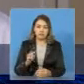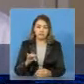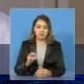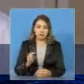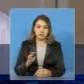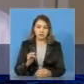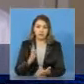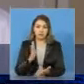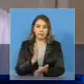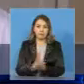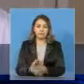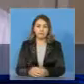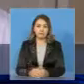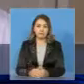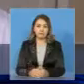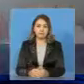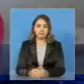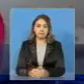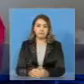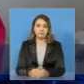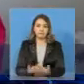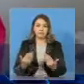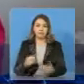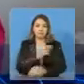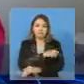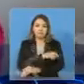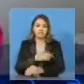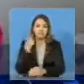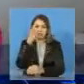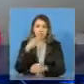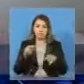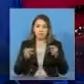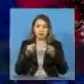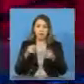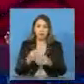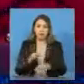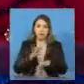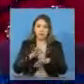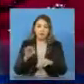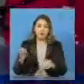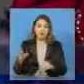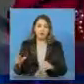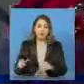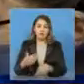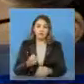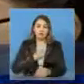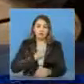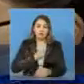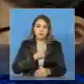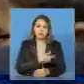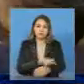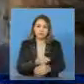интервенциялық кардиологияның көмек көрсетіледі. Бүгінде дәрігердің жеке бақылауында ондаған науқас бар. Бірі өкініштісі жүрек